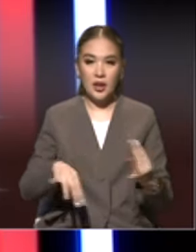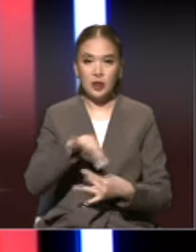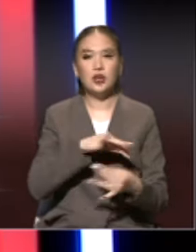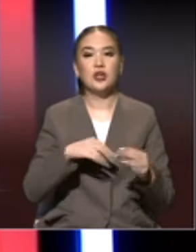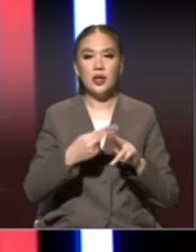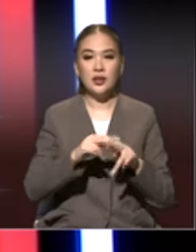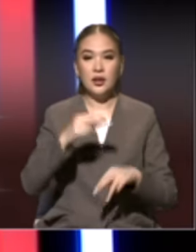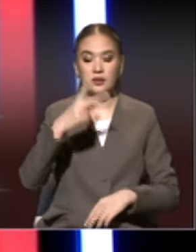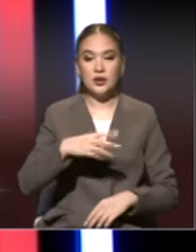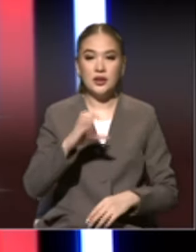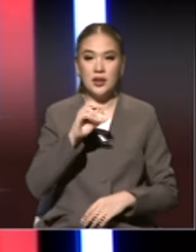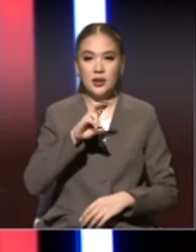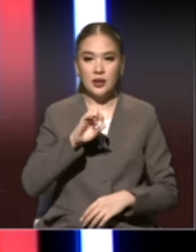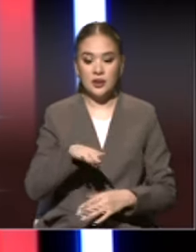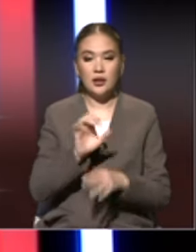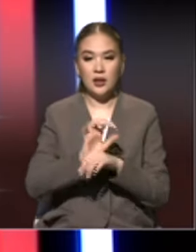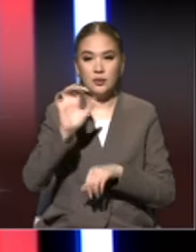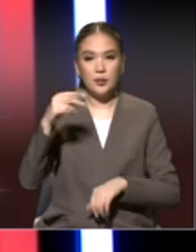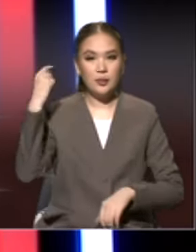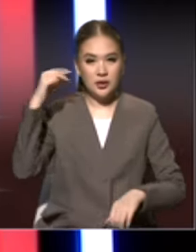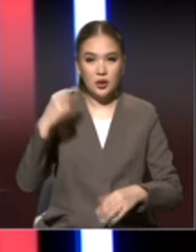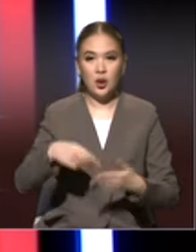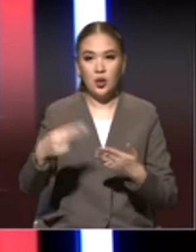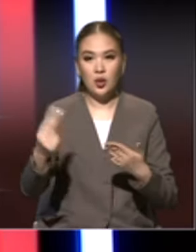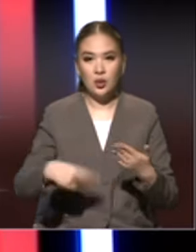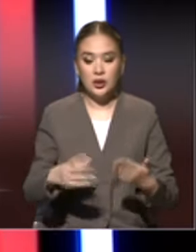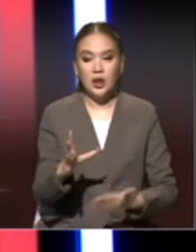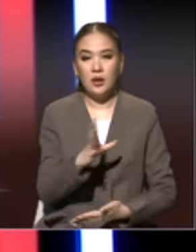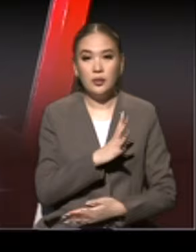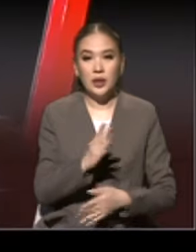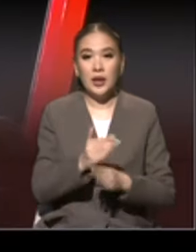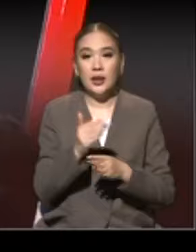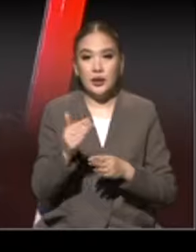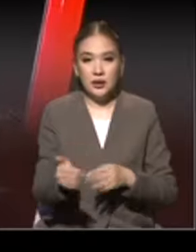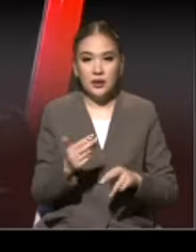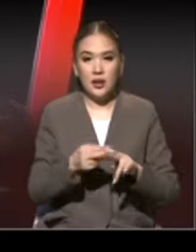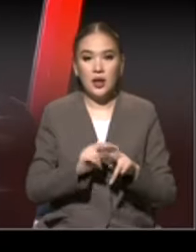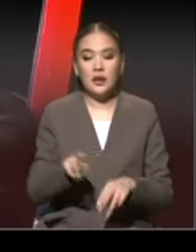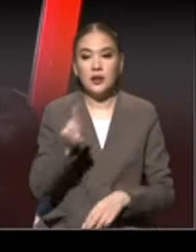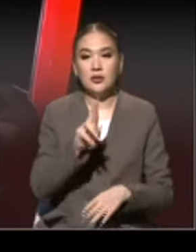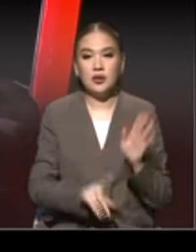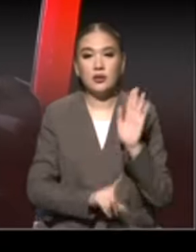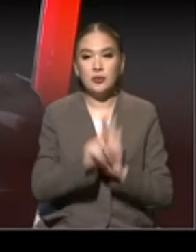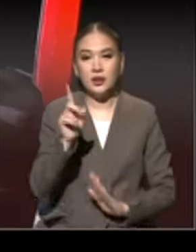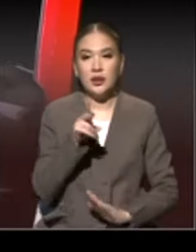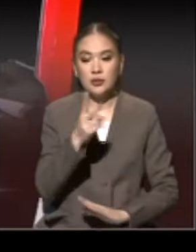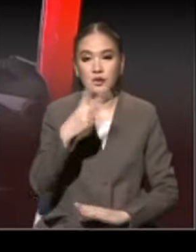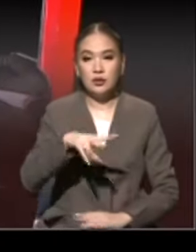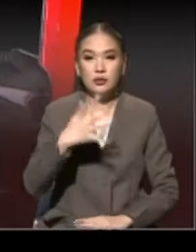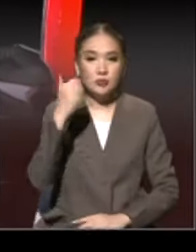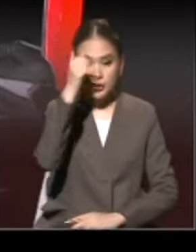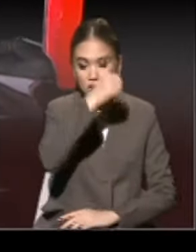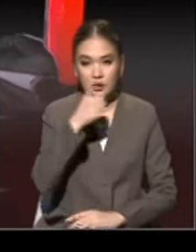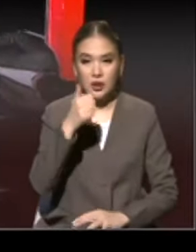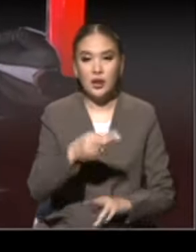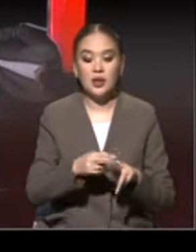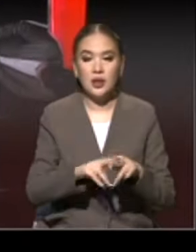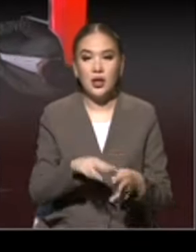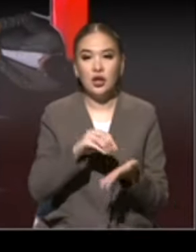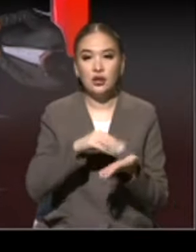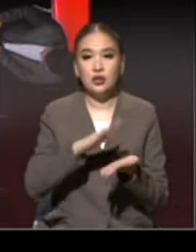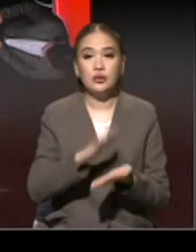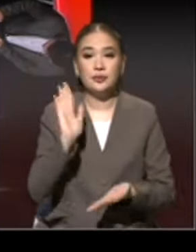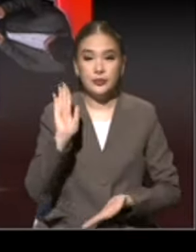оқылымда мақұлданды, сенатқа жөнелтілді, президенттің қол қойғаннан кейін қаңтар айынан бастап 2025-ге күшіне енеді бұл